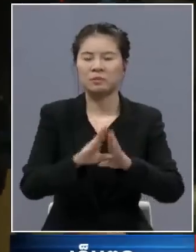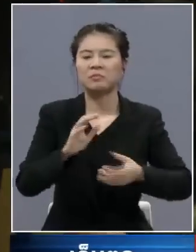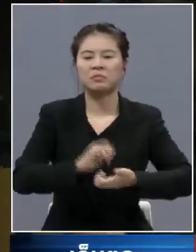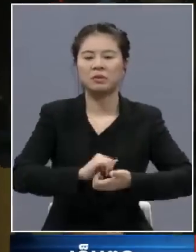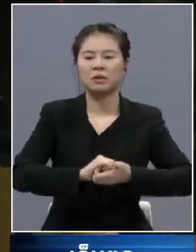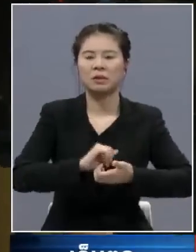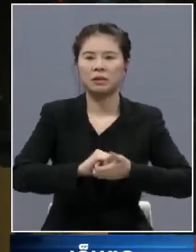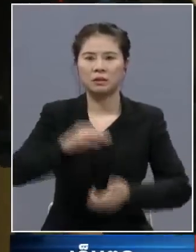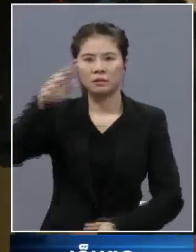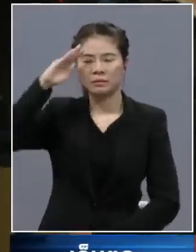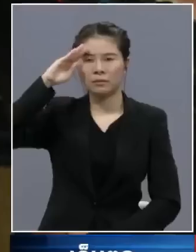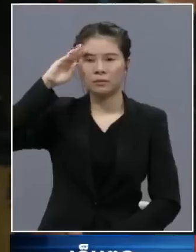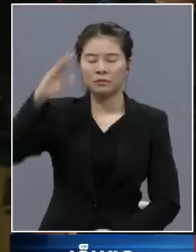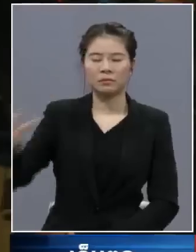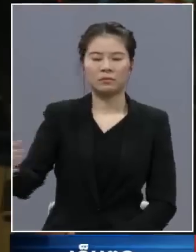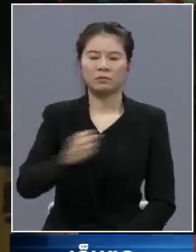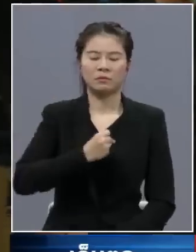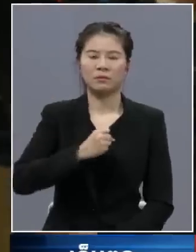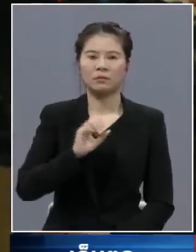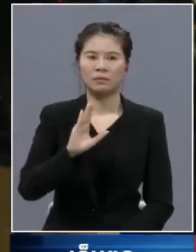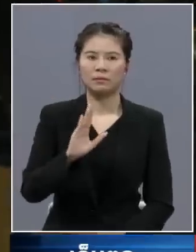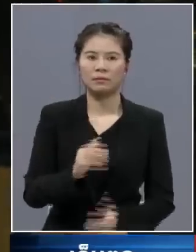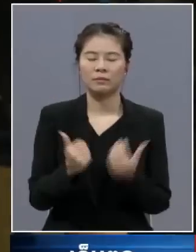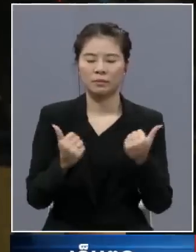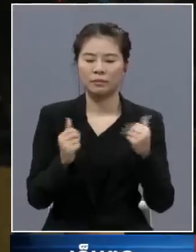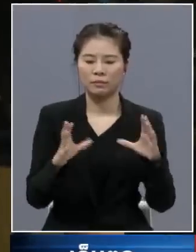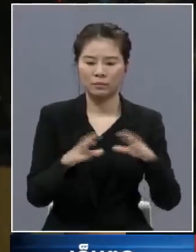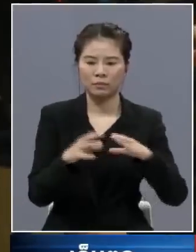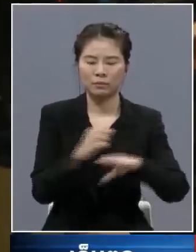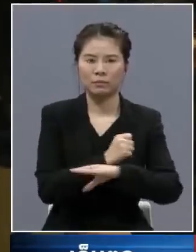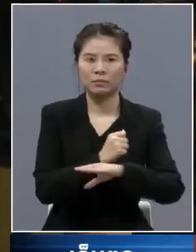ฐบาลแบบนั้นได้แล้ว อ ยากให้รู้ว่ายังไงพรรคที่อยู่ตรงนี้เขา